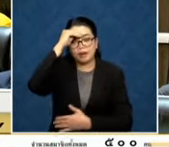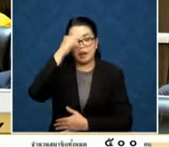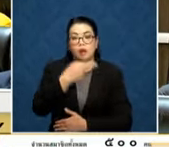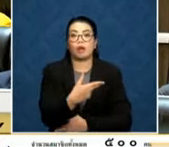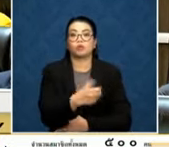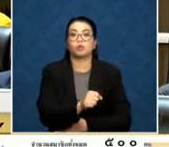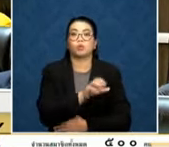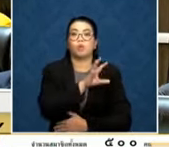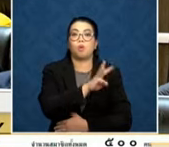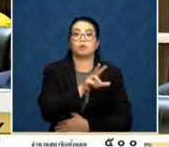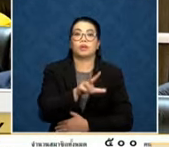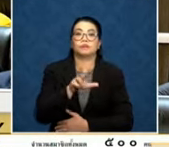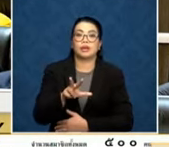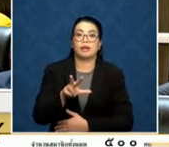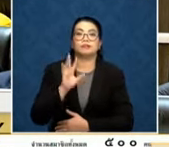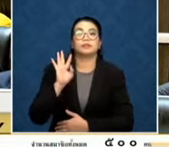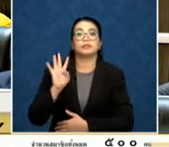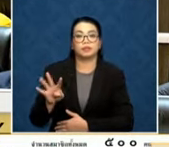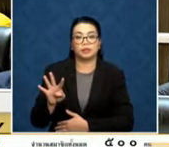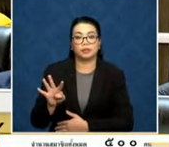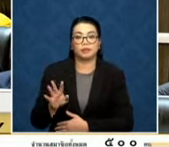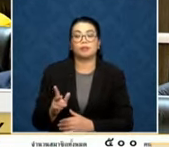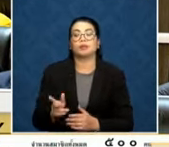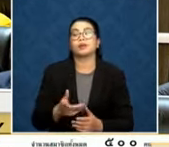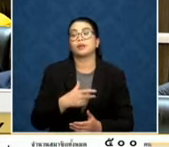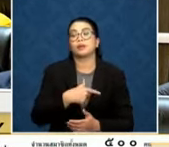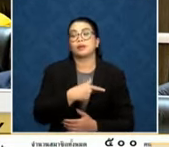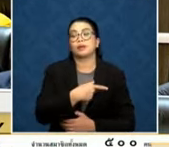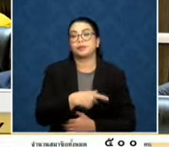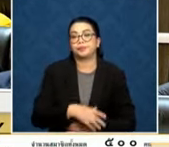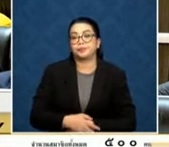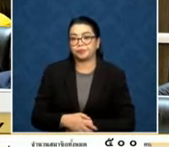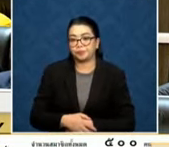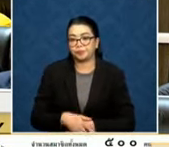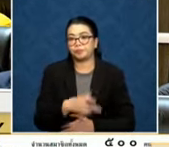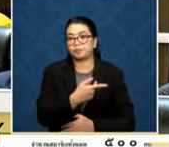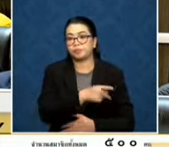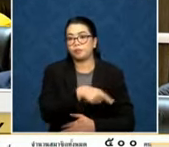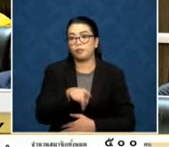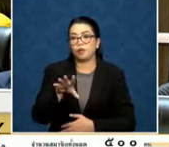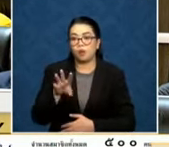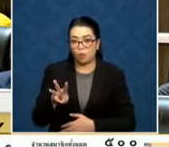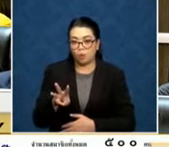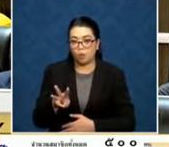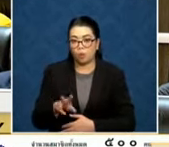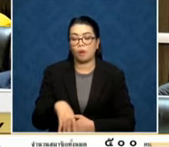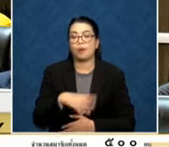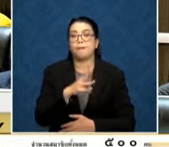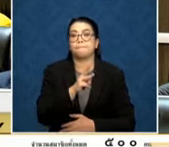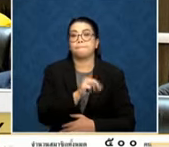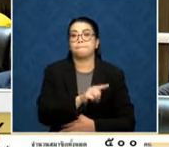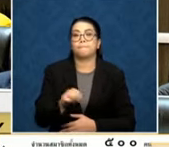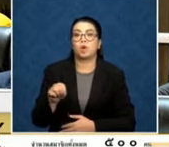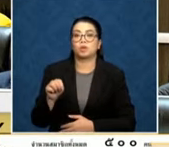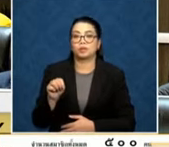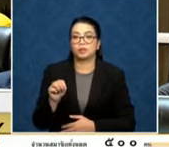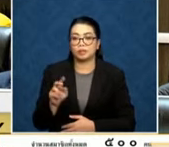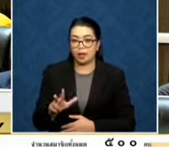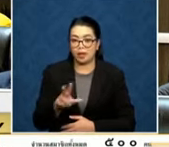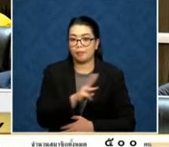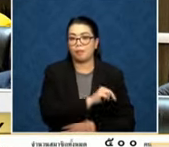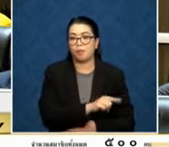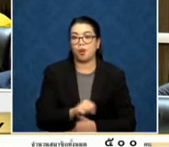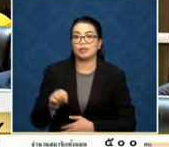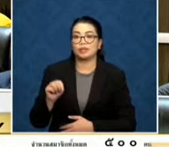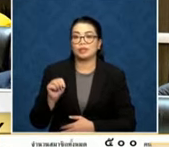633แล้วก็ 4ประถม 6มัธยมต้นมัธยมปลายแลมหาลัยเอ่อ 4ปีมันมากไปมย